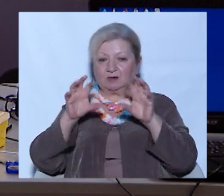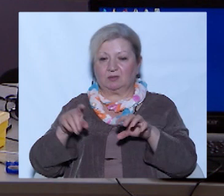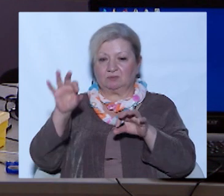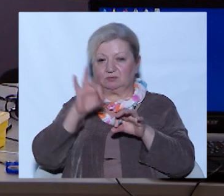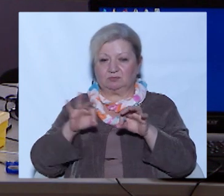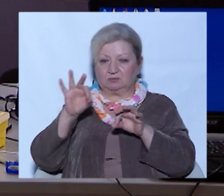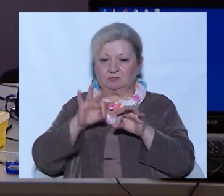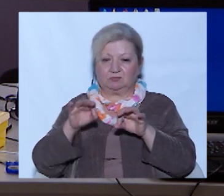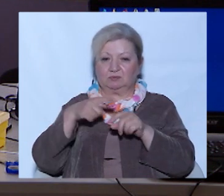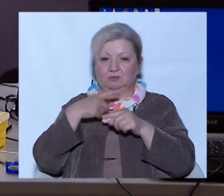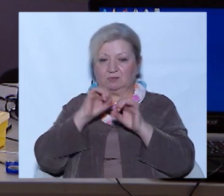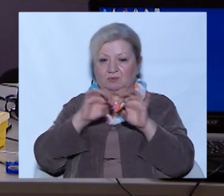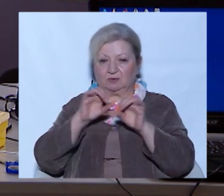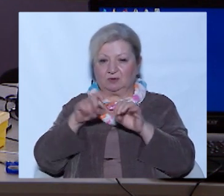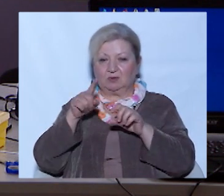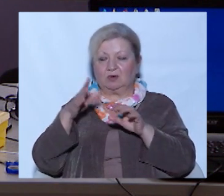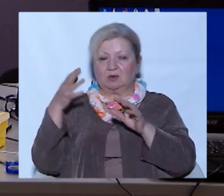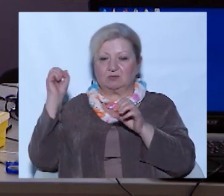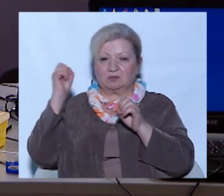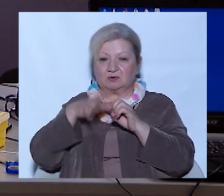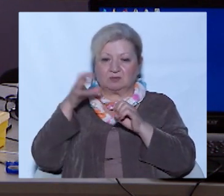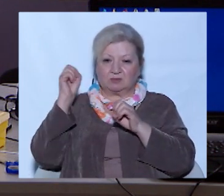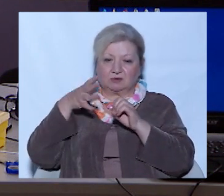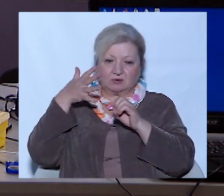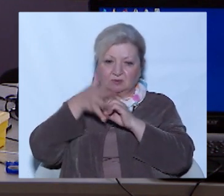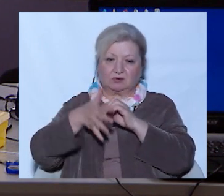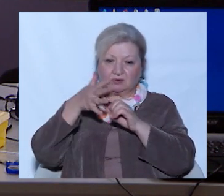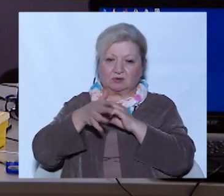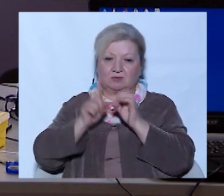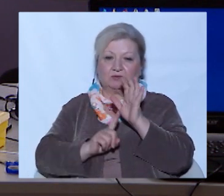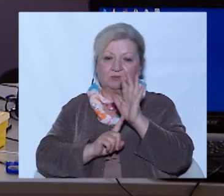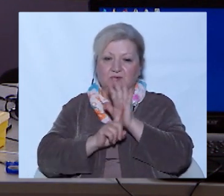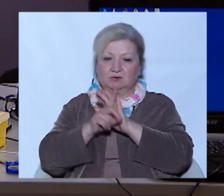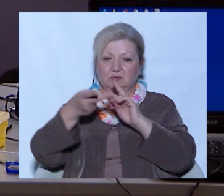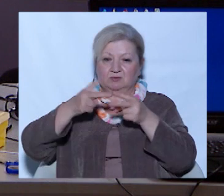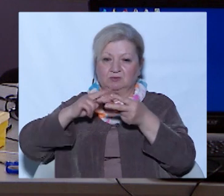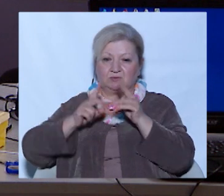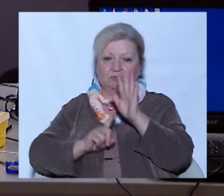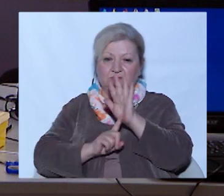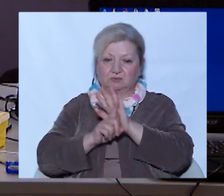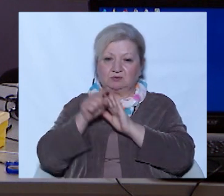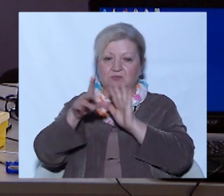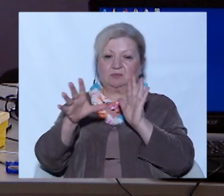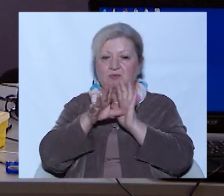ისევ იმ კანონზე მაქვს საუბარი, კიდევ ამბობ, ნაკადის ცვლილების შედეგად წარმოიშვება